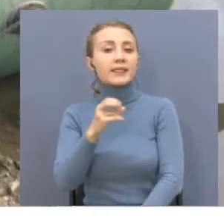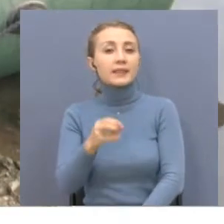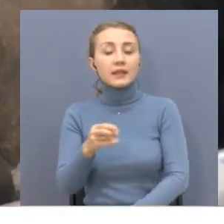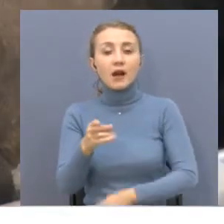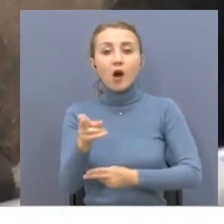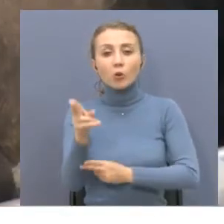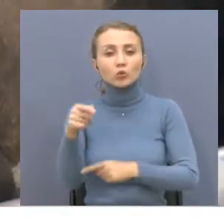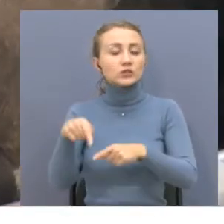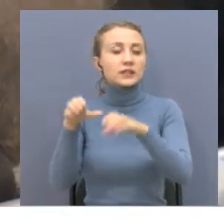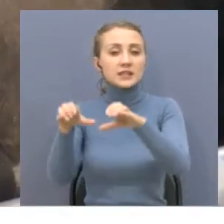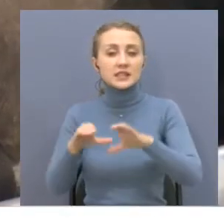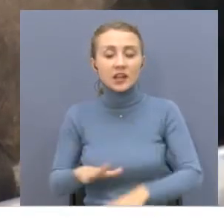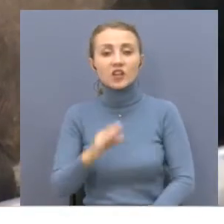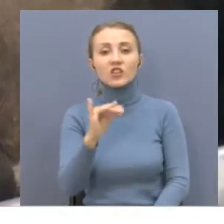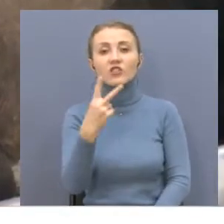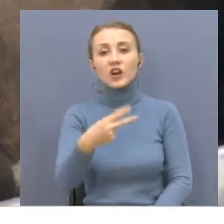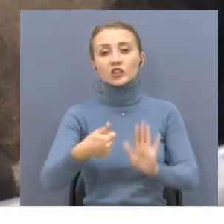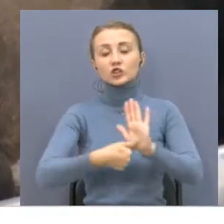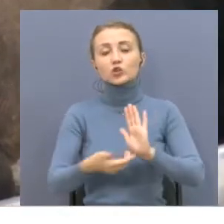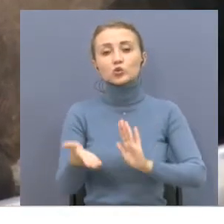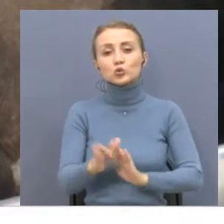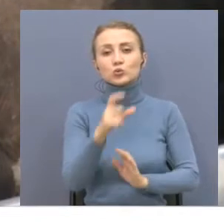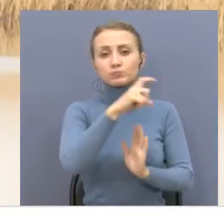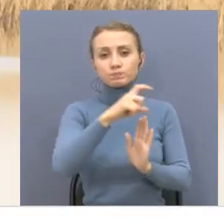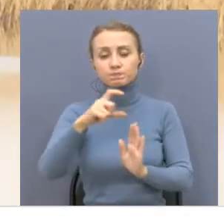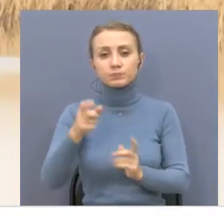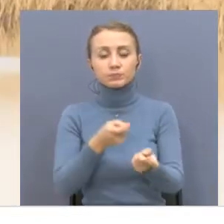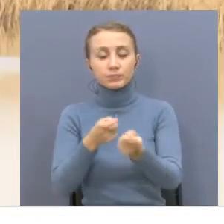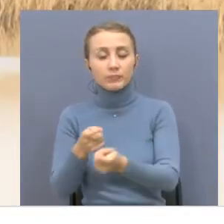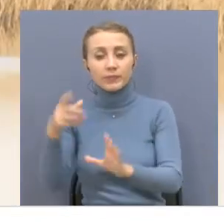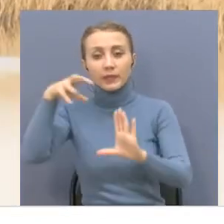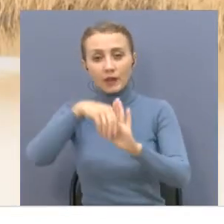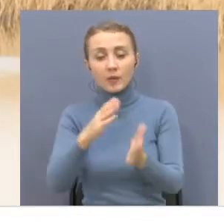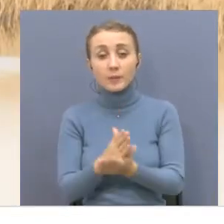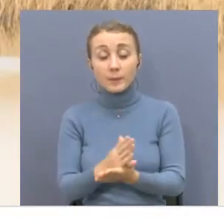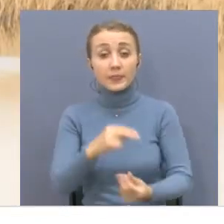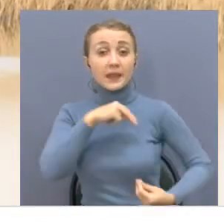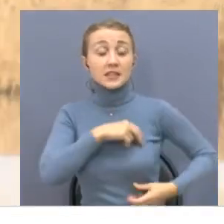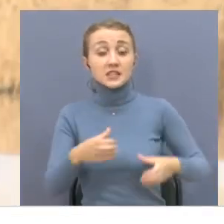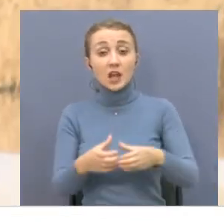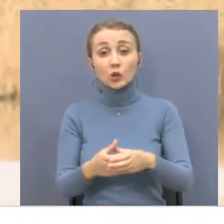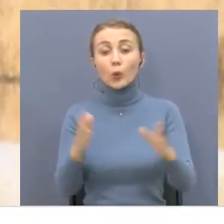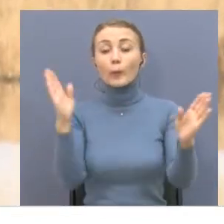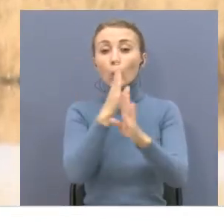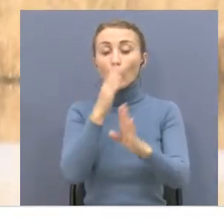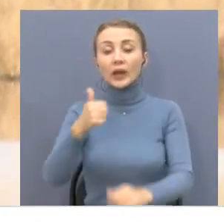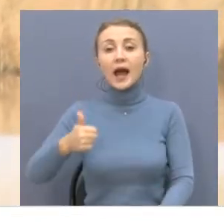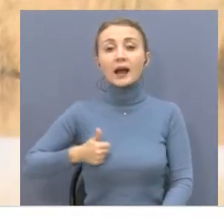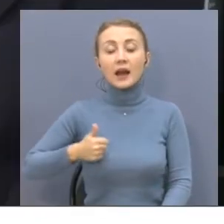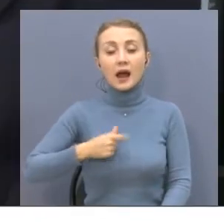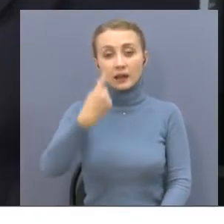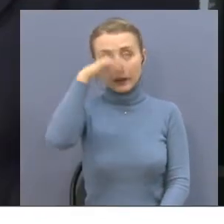көлінде заңсыз балық аулаған Зеренді ауылының тұрғынын құрықтады. Одан ақ балық тұқымдасының 164 келі балығы